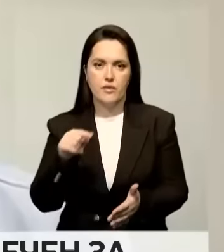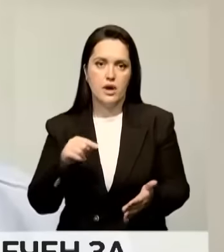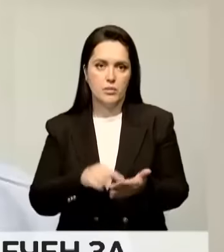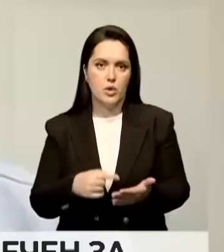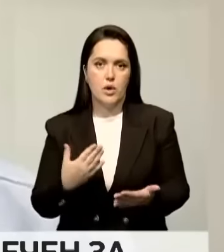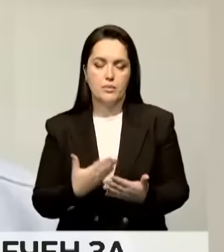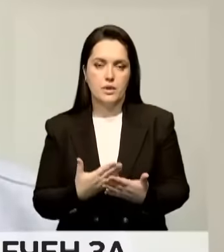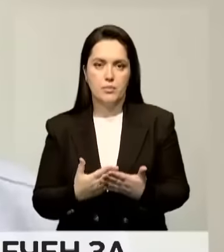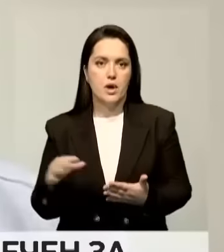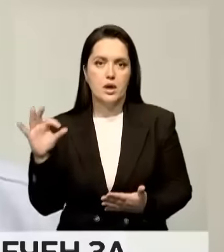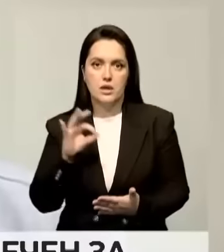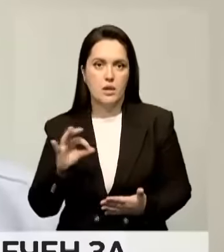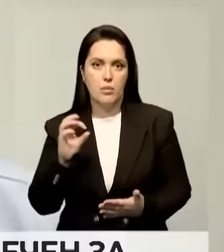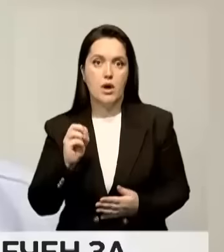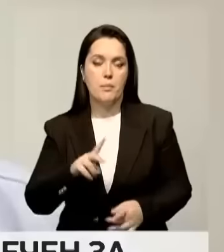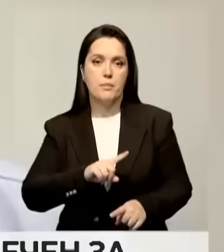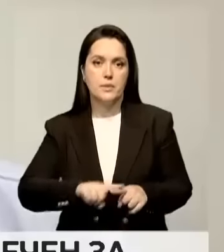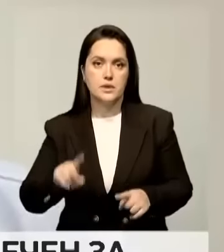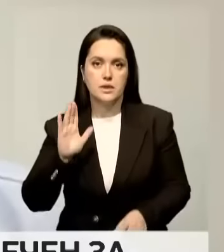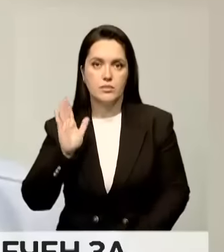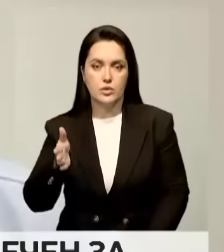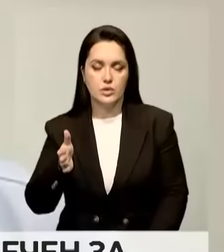по тому, как это быстро будет,